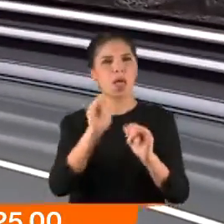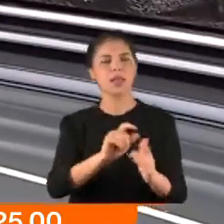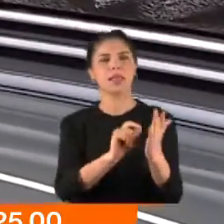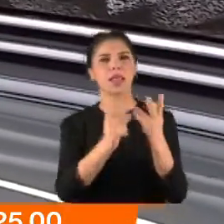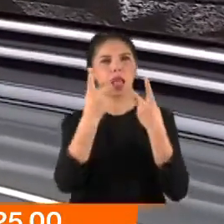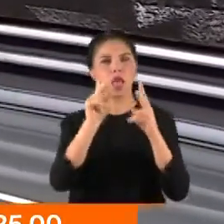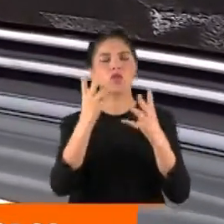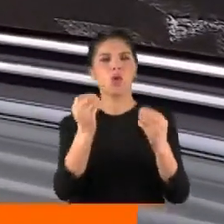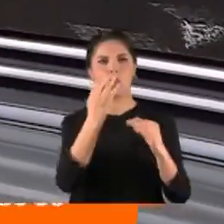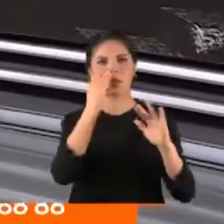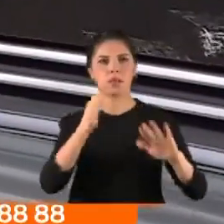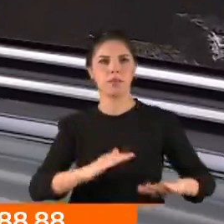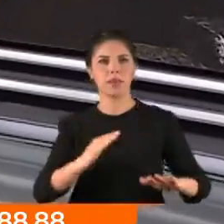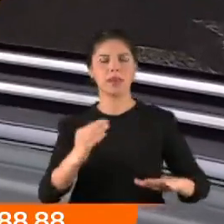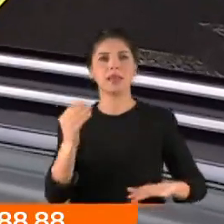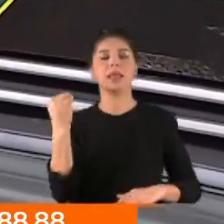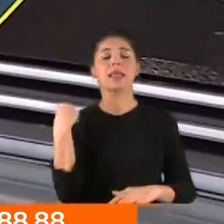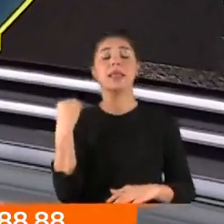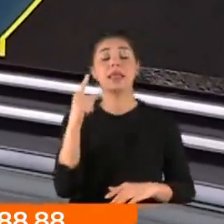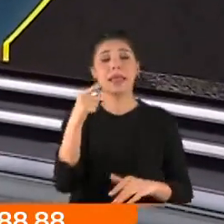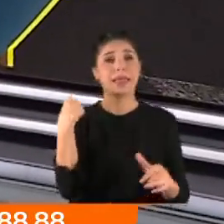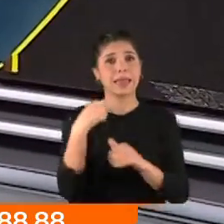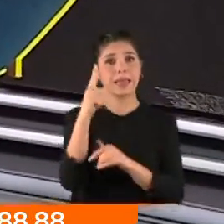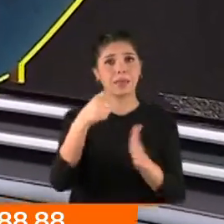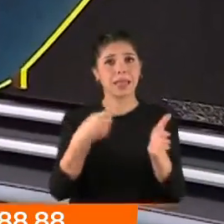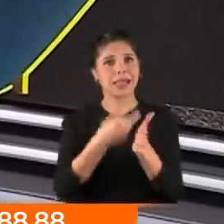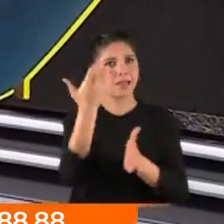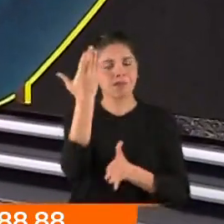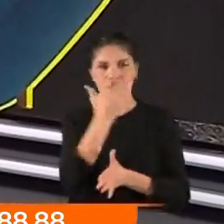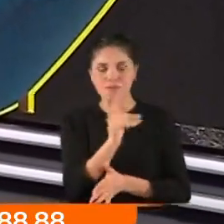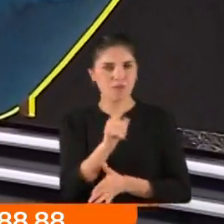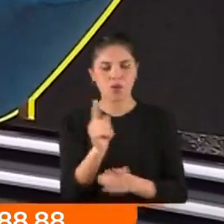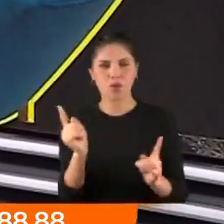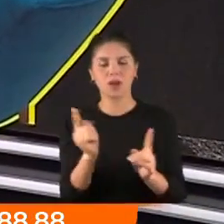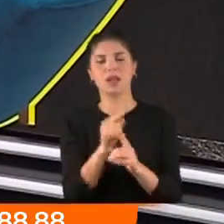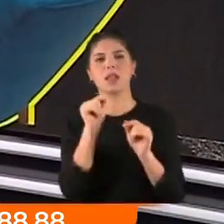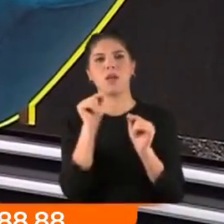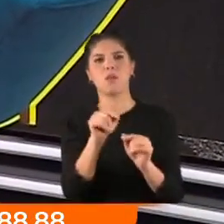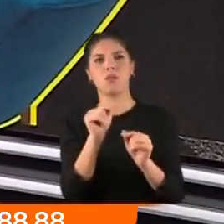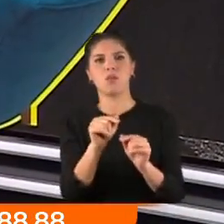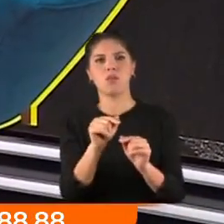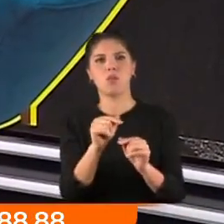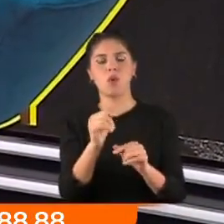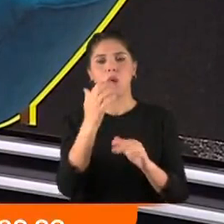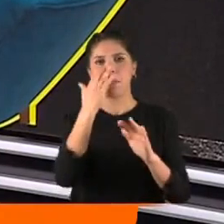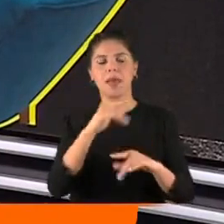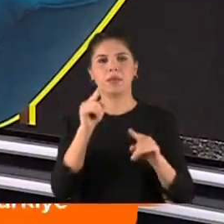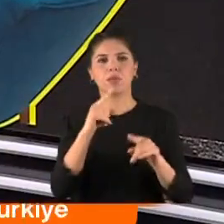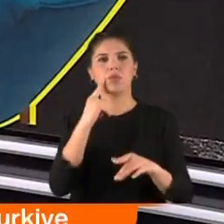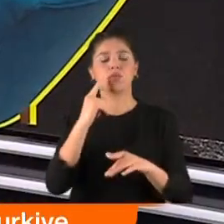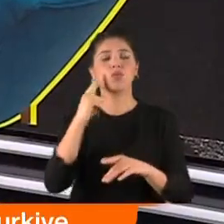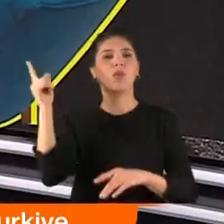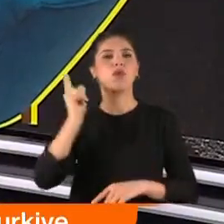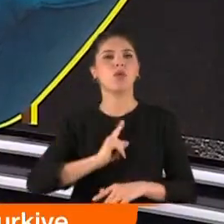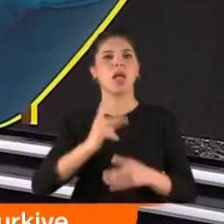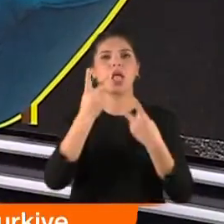açıklama yapılması bekleniyor. Yine bir isim yok aslına bakarsanız. En özet kısmı burası. En azından beklenti bu. Cumhurbaşkanı